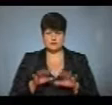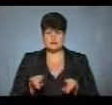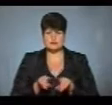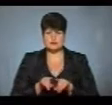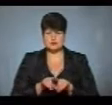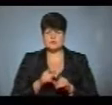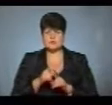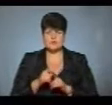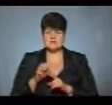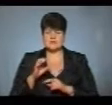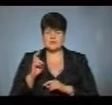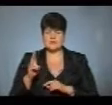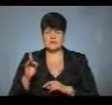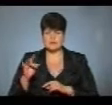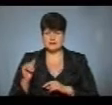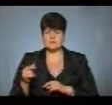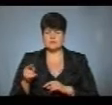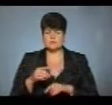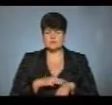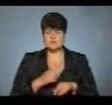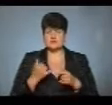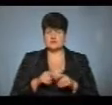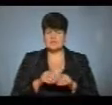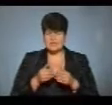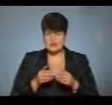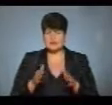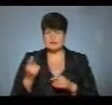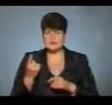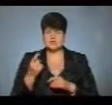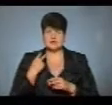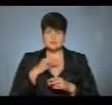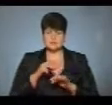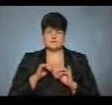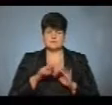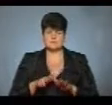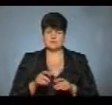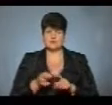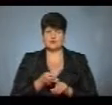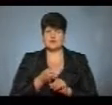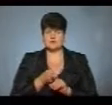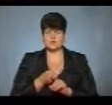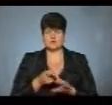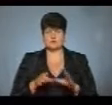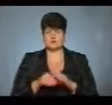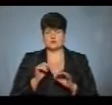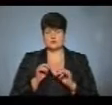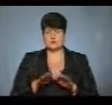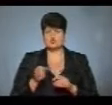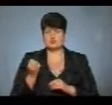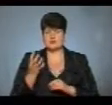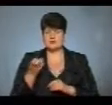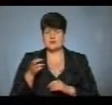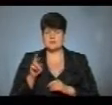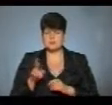словами Сергія Крети, тернопільські правоохоронці відкрили перше кримінальне провадження, пов'язане з порушенням виборчого процесу. 14 липня на